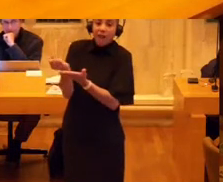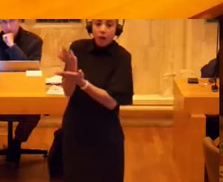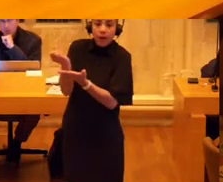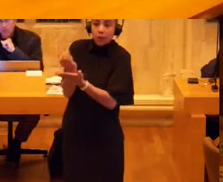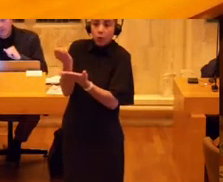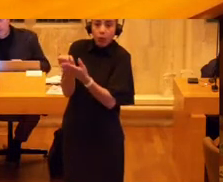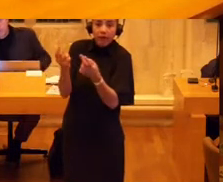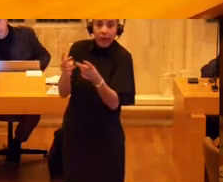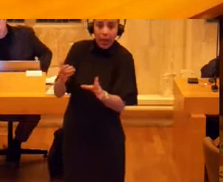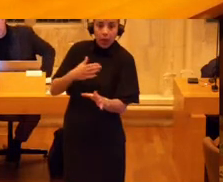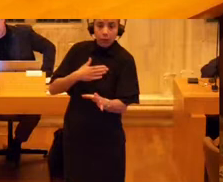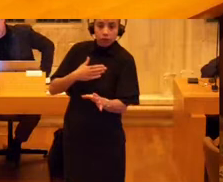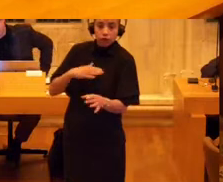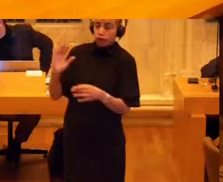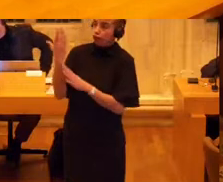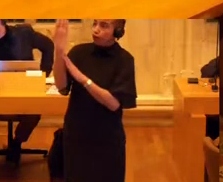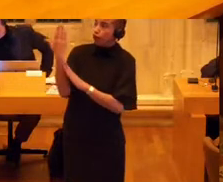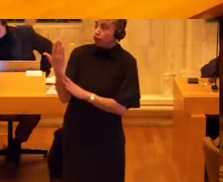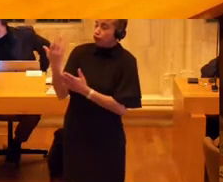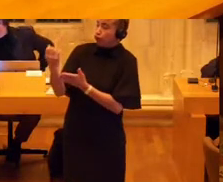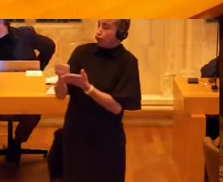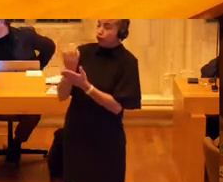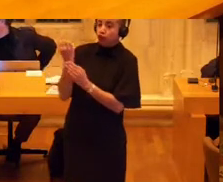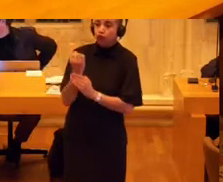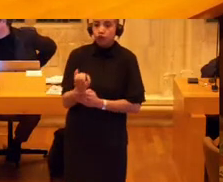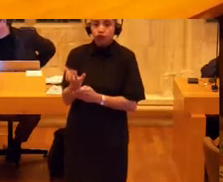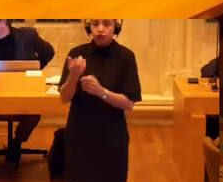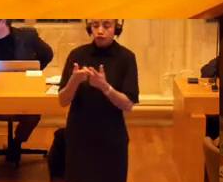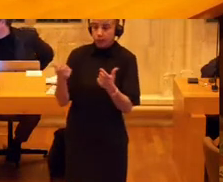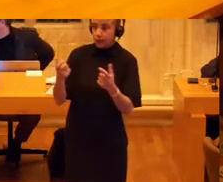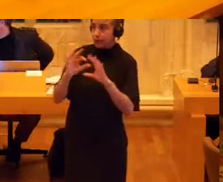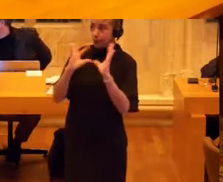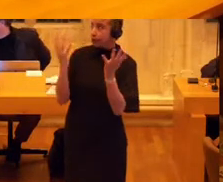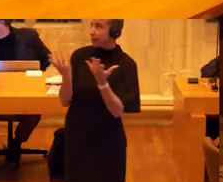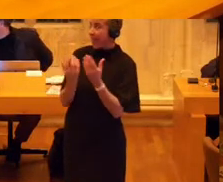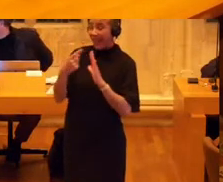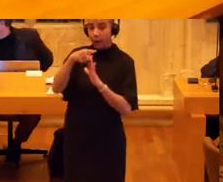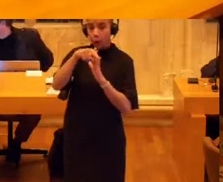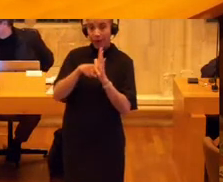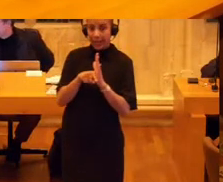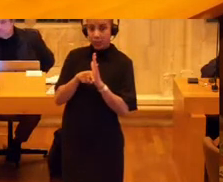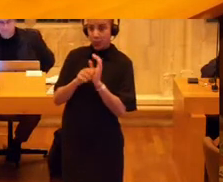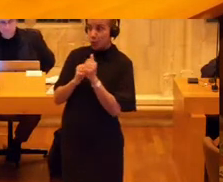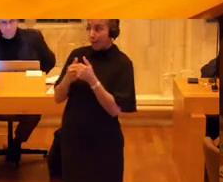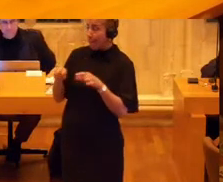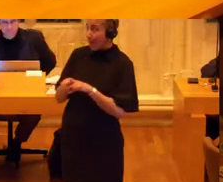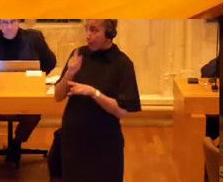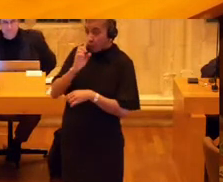nous allions nous soumettre au même cadre.